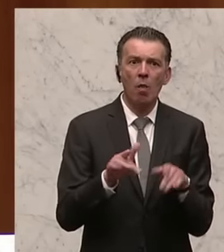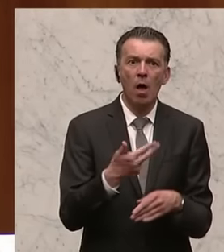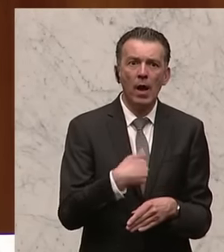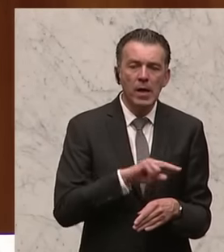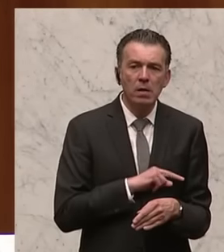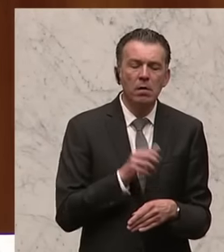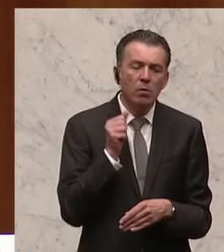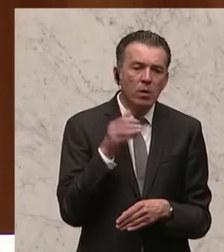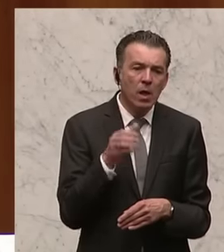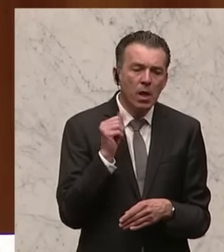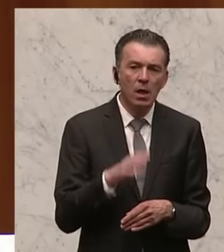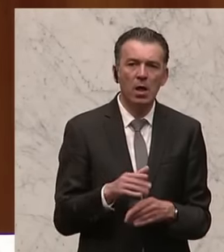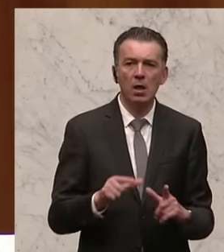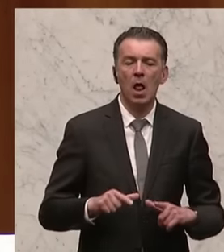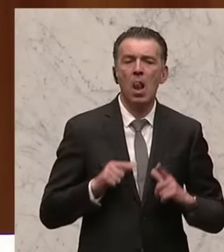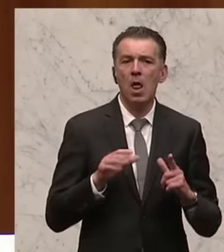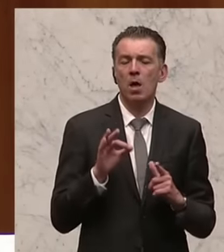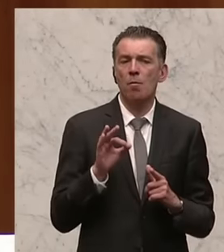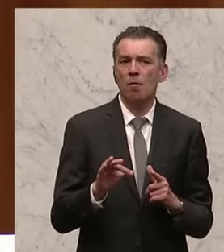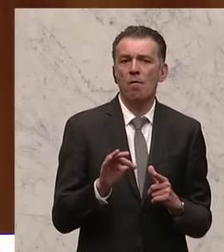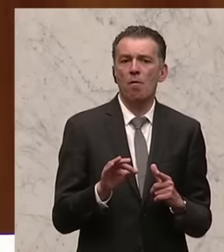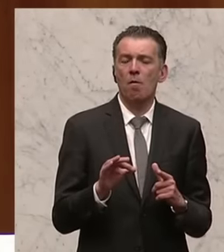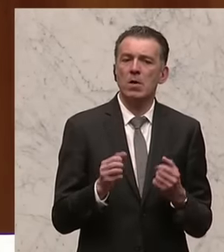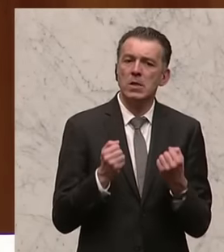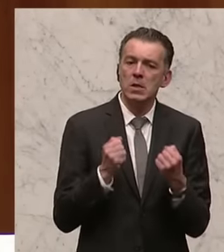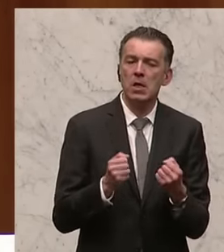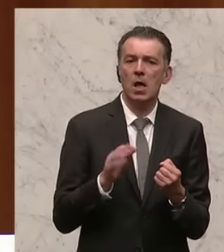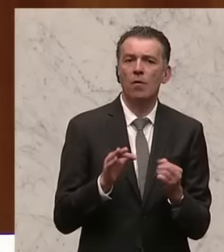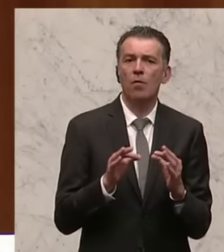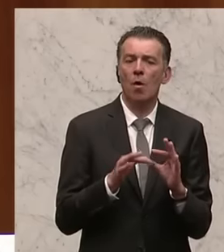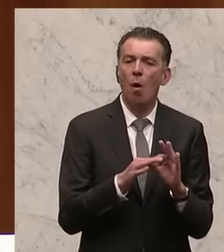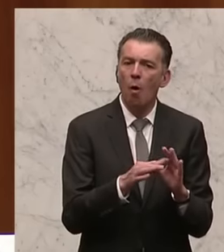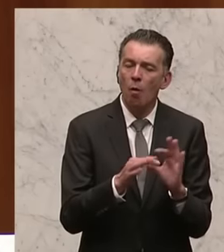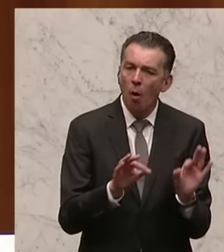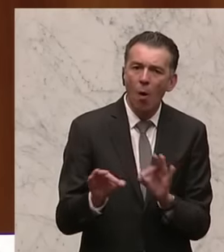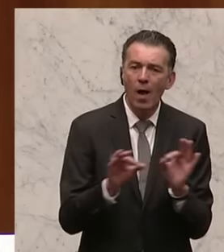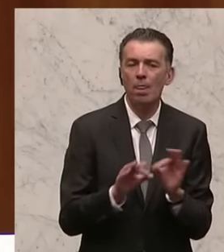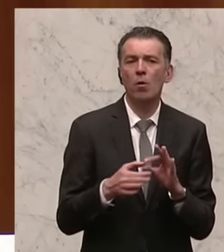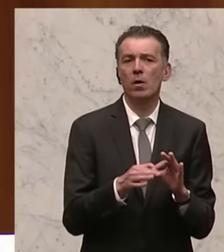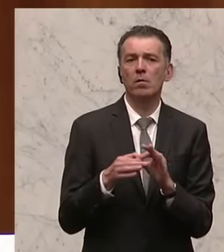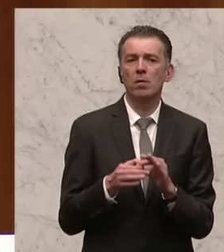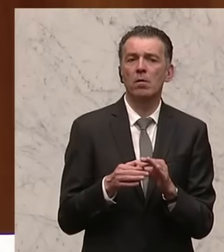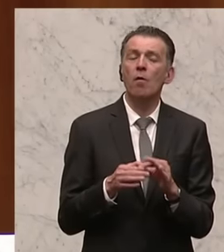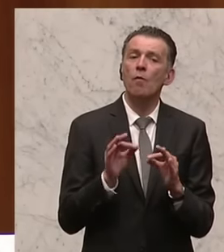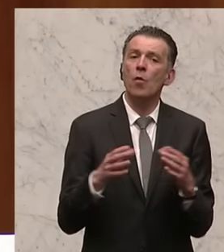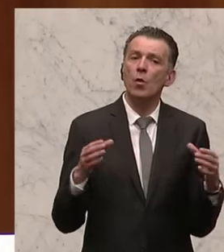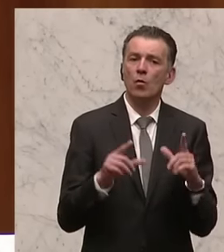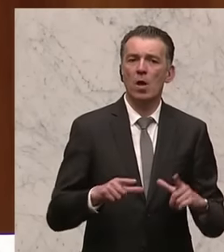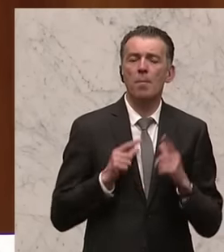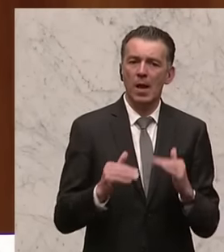nämlich tagtäglich ihr Leben für die Sicherheit, für die Ordnung unserer Gesellschaft, aber auch für das faire und friedliche